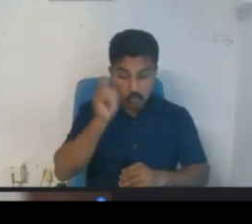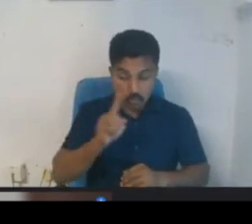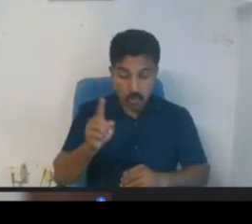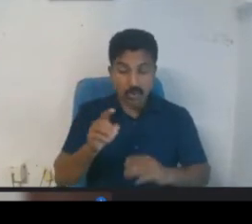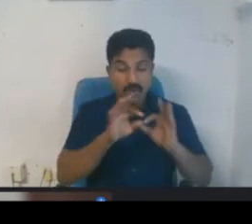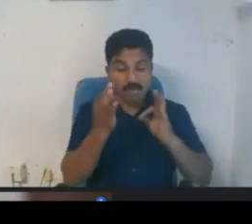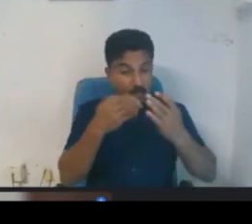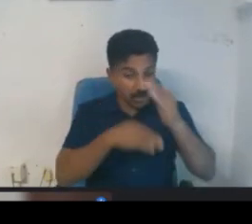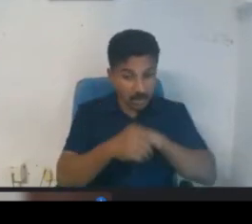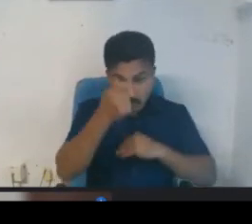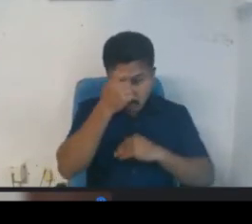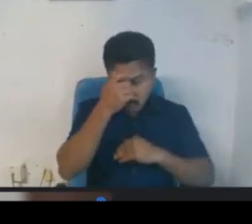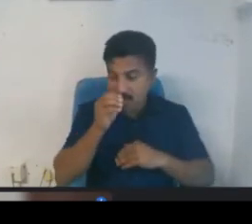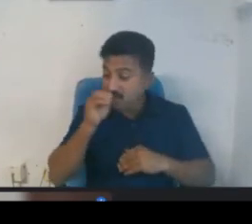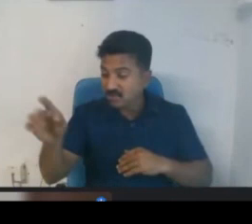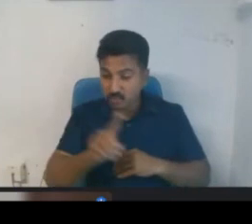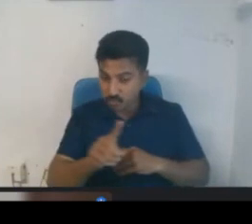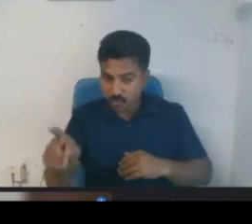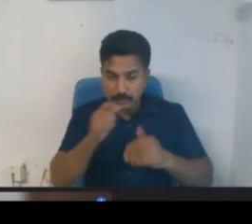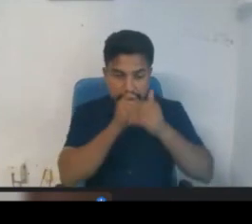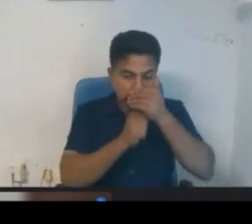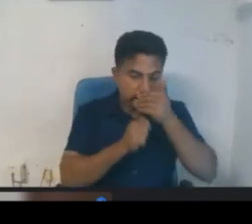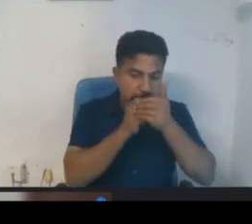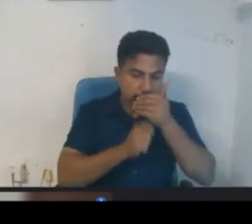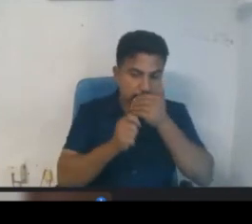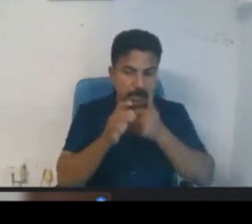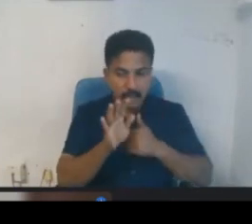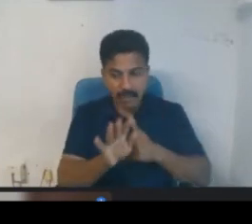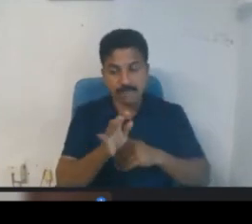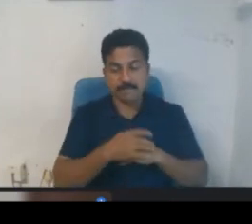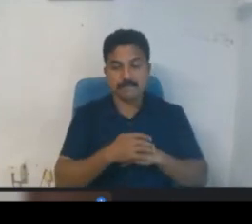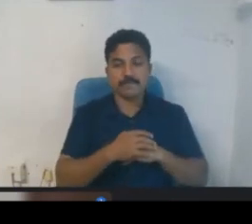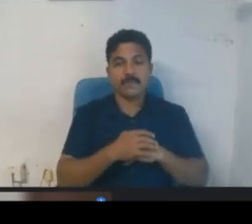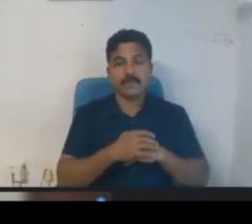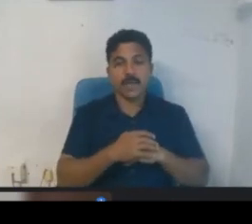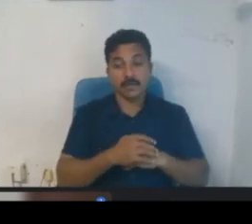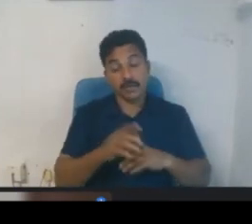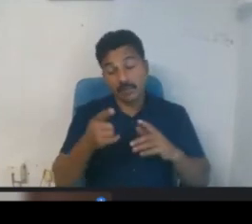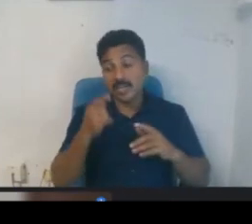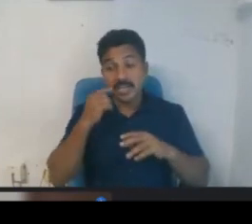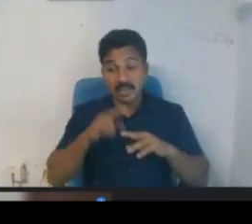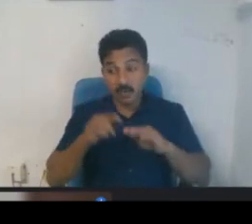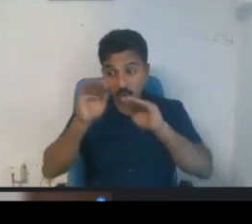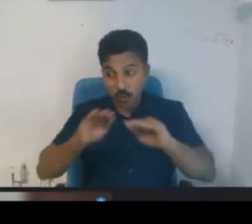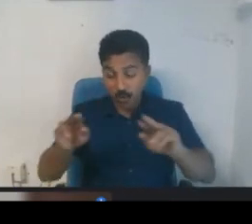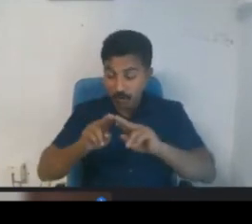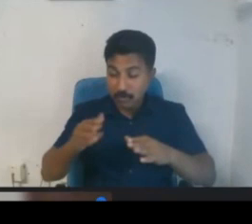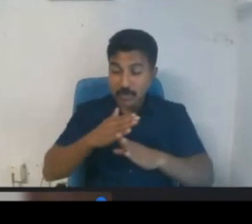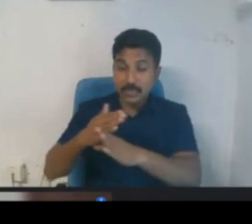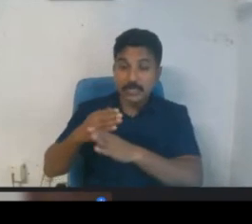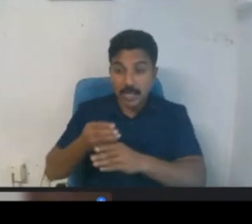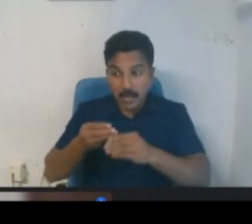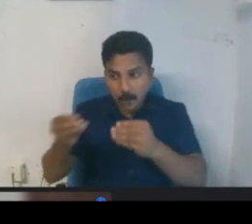ഈ വീട്ടിലെ പ്രശ്നങ്ങൾ എന്തിനാണ് കുഞ്ഞുങ്ങൾ അറിയുന്നത് എന്നൊക്കെ പറയുന്ന ആൾക്കാരാണ്. പക്ഷെ നമ്മുടെ കുഞ്ഞുങ്ങളോട് എല്ലാം പറയുക എന്നുള്ളതാണ് നമുക്ക് ഇതിൻ്റെ